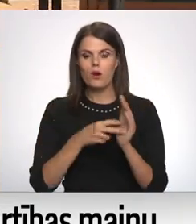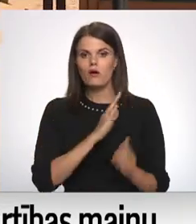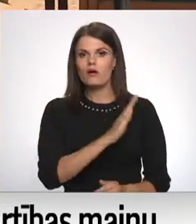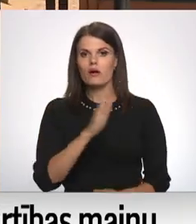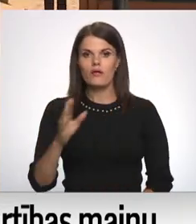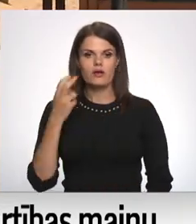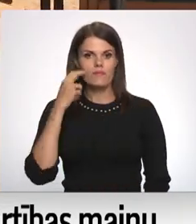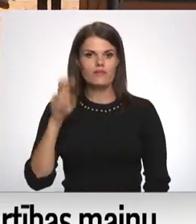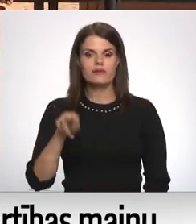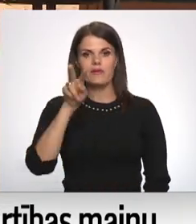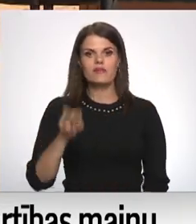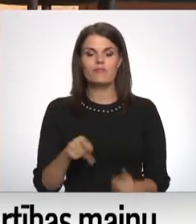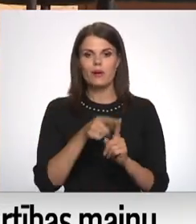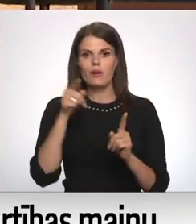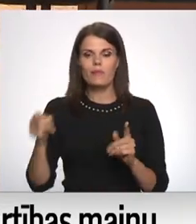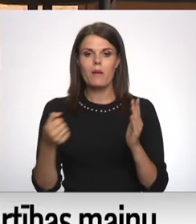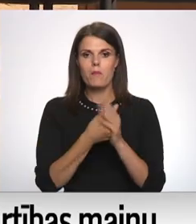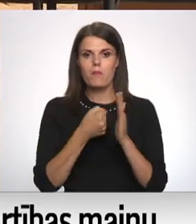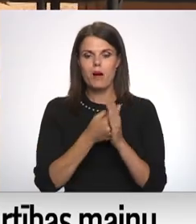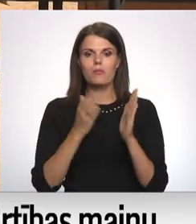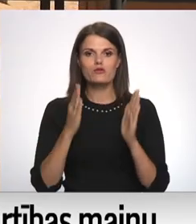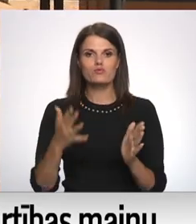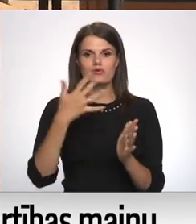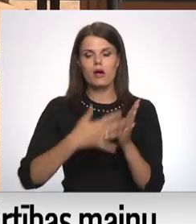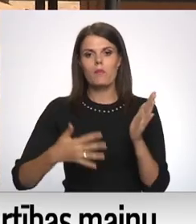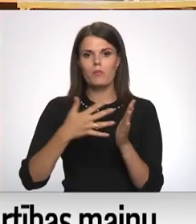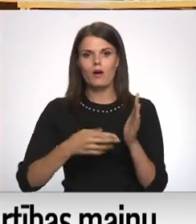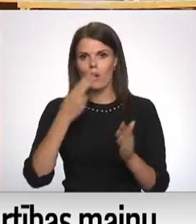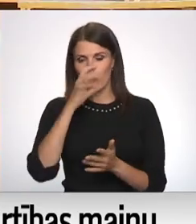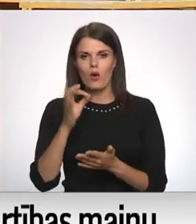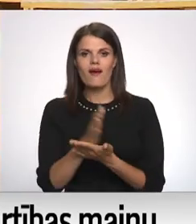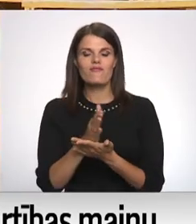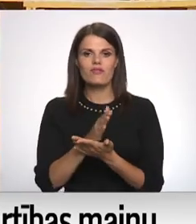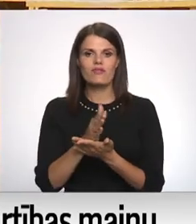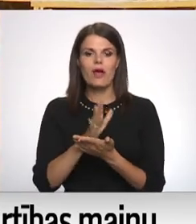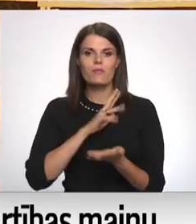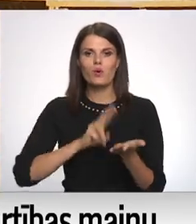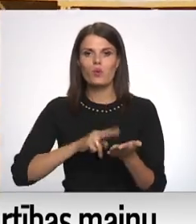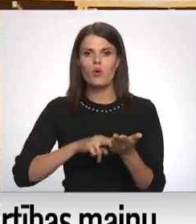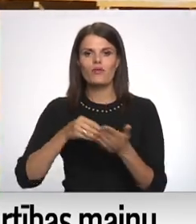katram vecākam 2 mēnešu periodā pabalsts tiks aprēķināts no personas vidējās iemaksu algas un